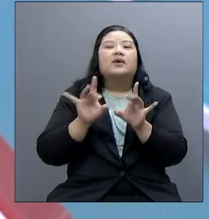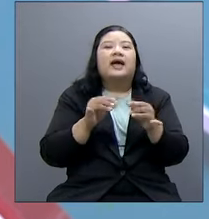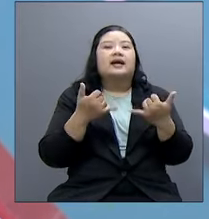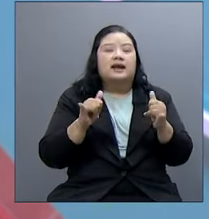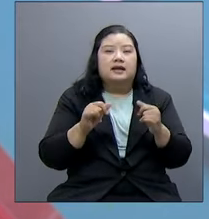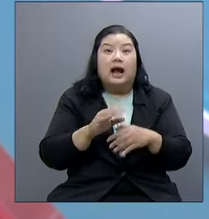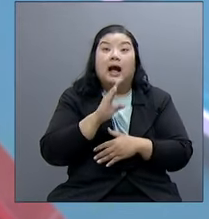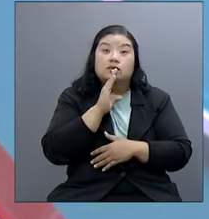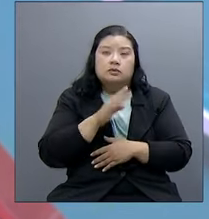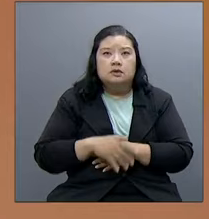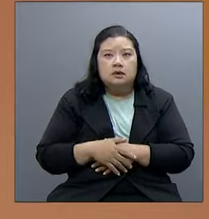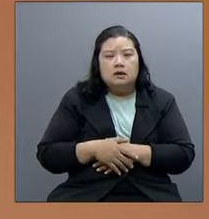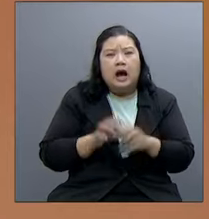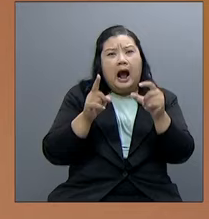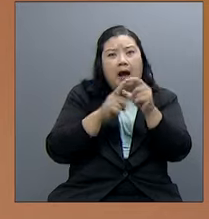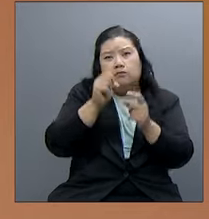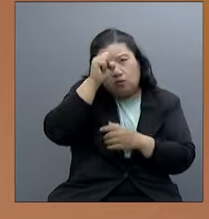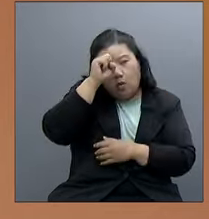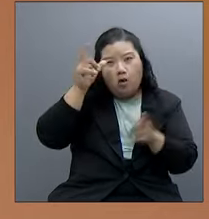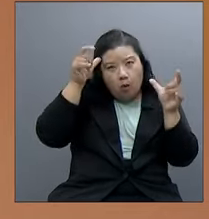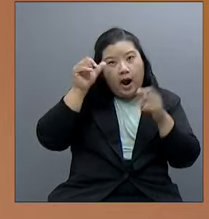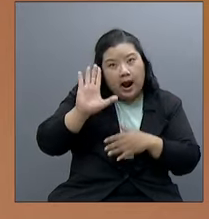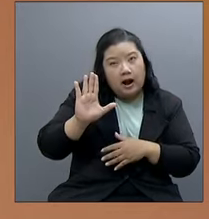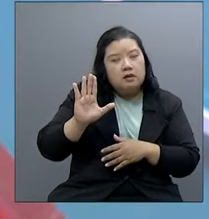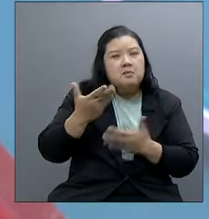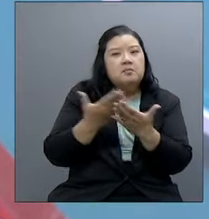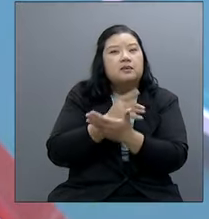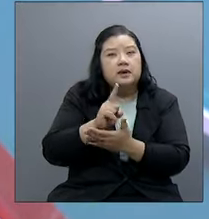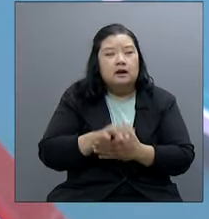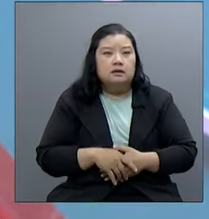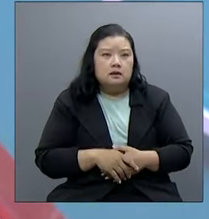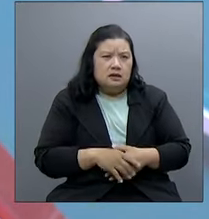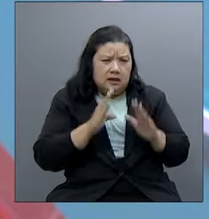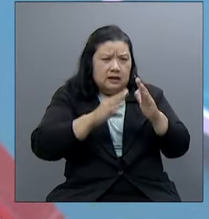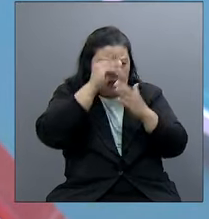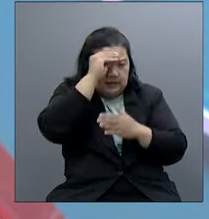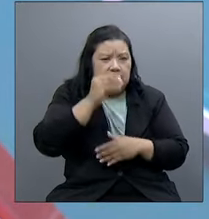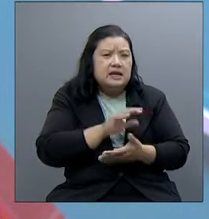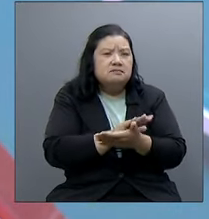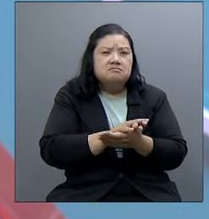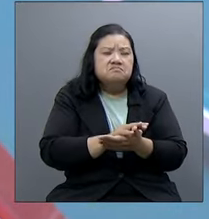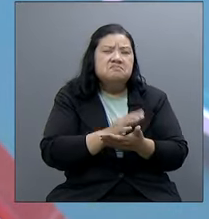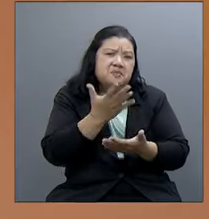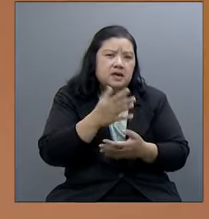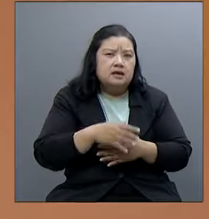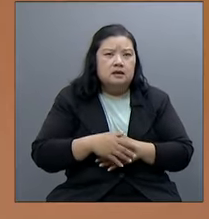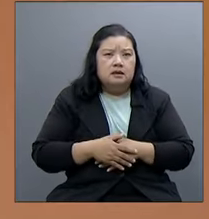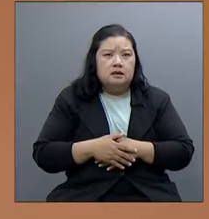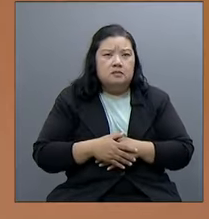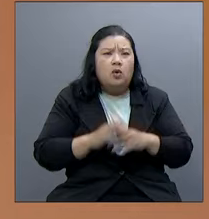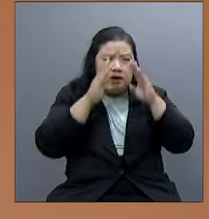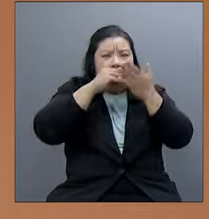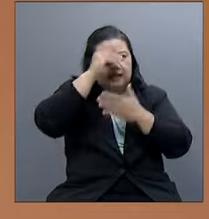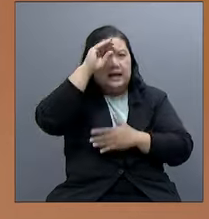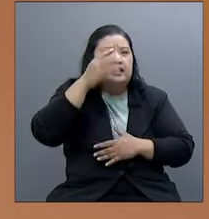with she should take this she keep it the speech what should we ask for